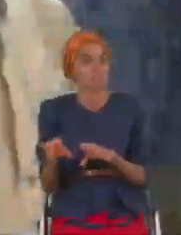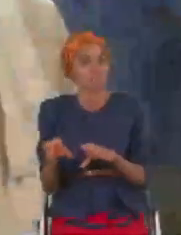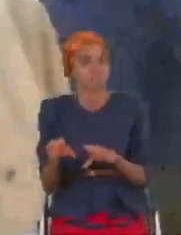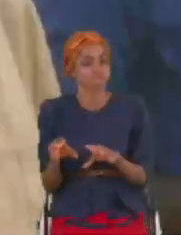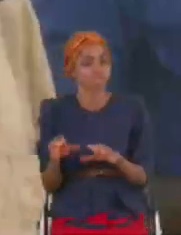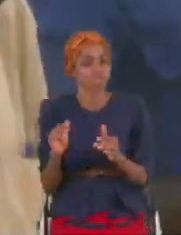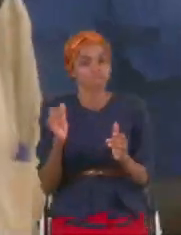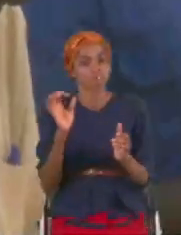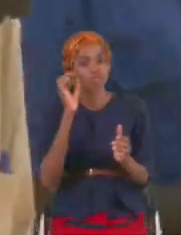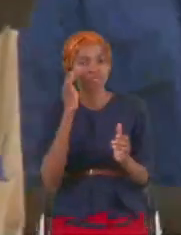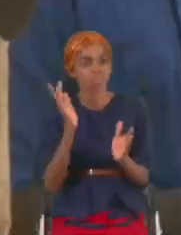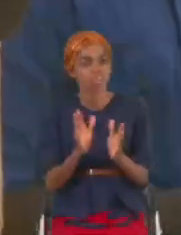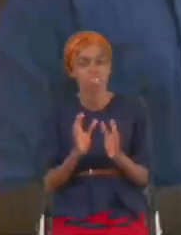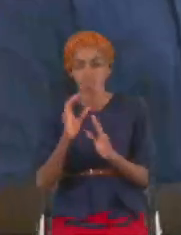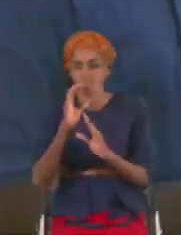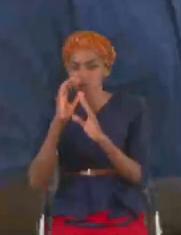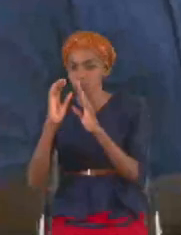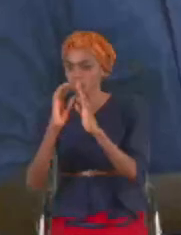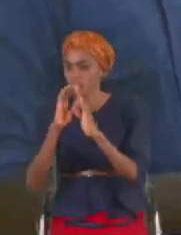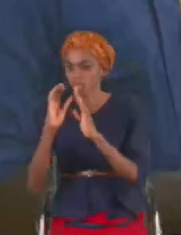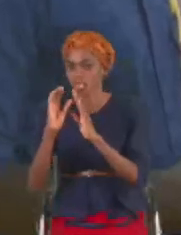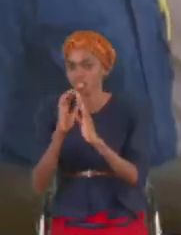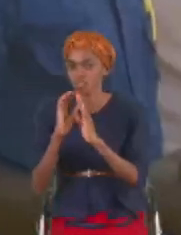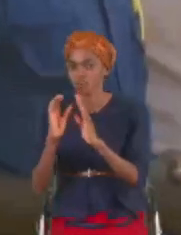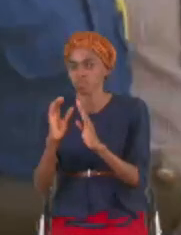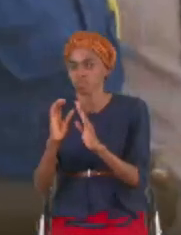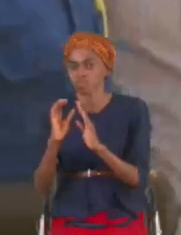les conversations infructueuses